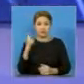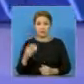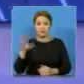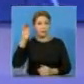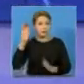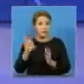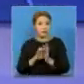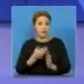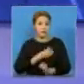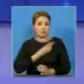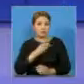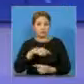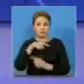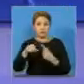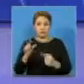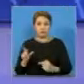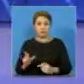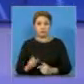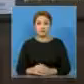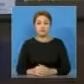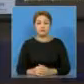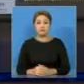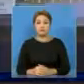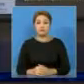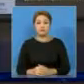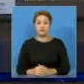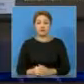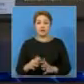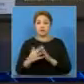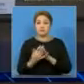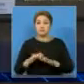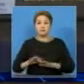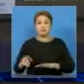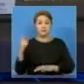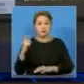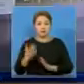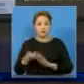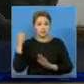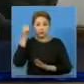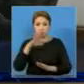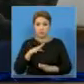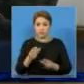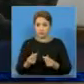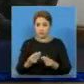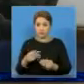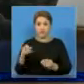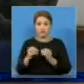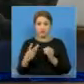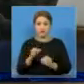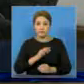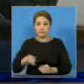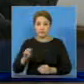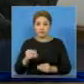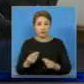выслушал пожелания предпринимателей. Сфера сельского хозяйства в прошлом году была субсидирована на 12